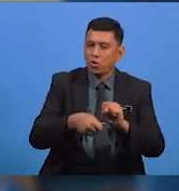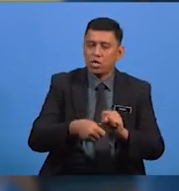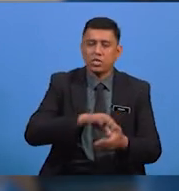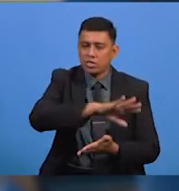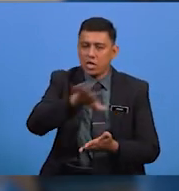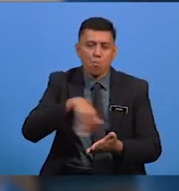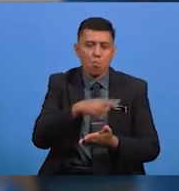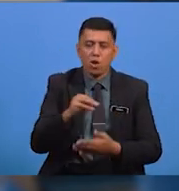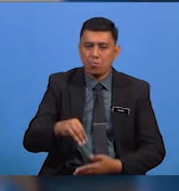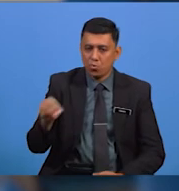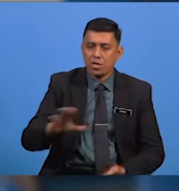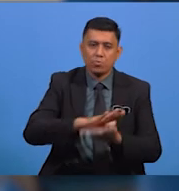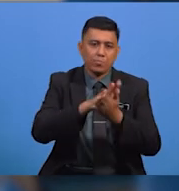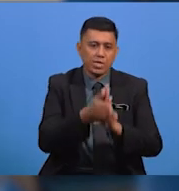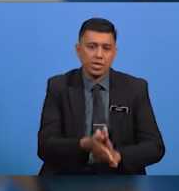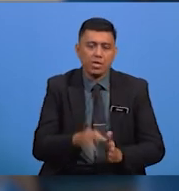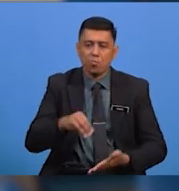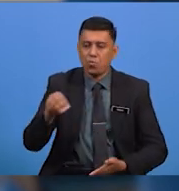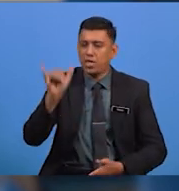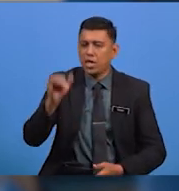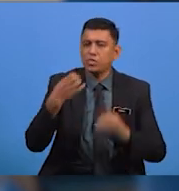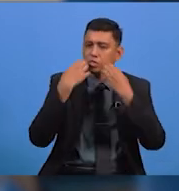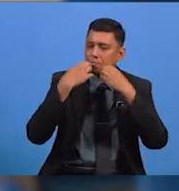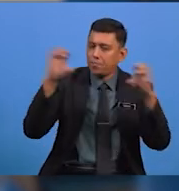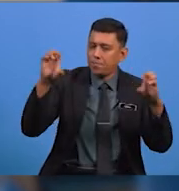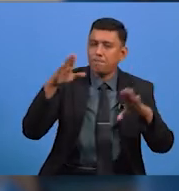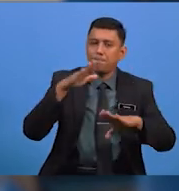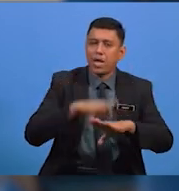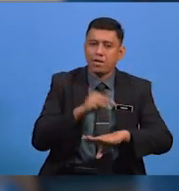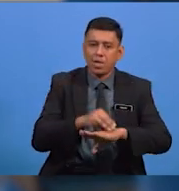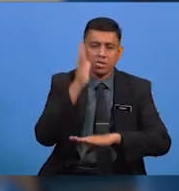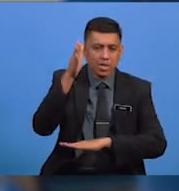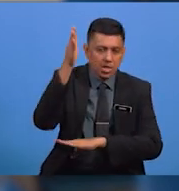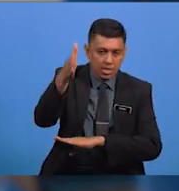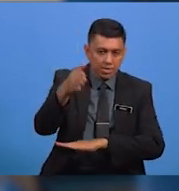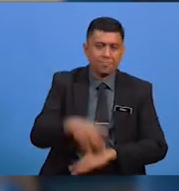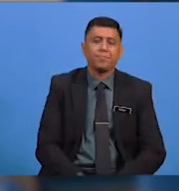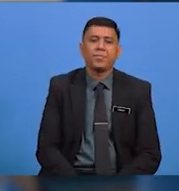semoga semua murid menjadi murid yang cemerlang pada